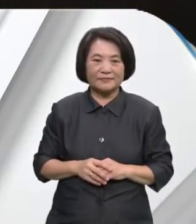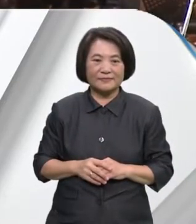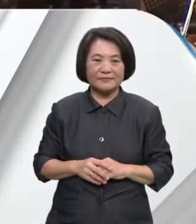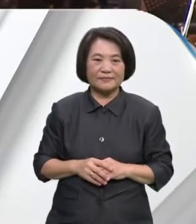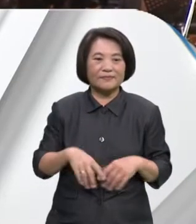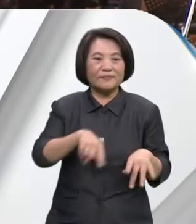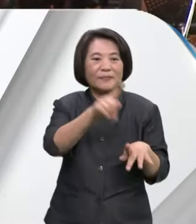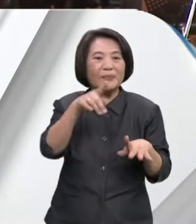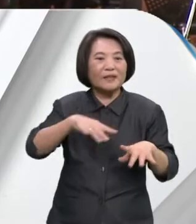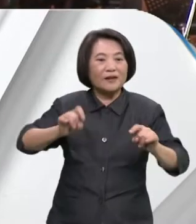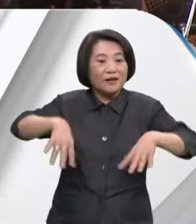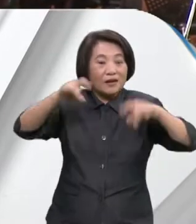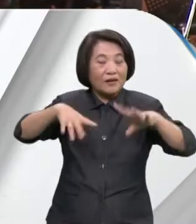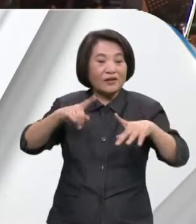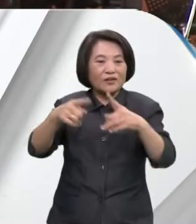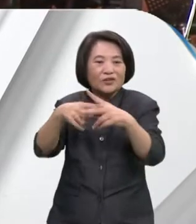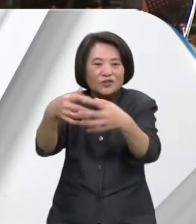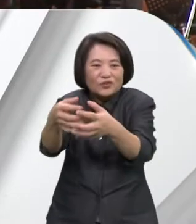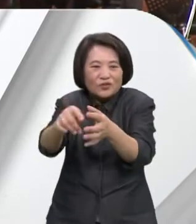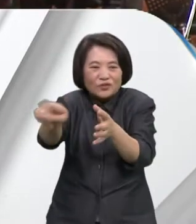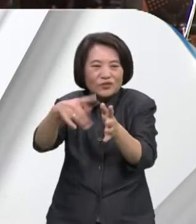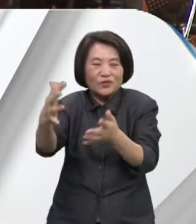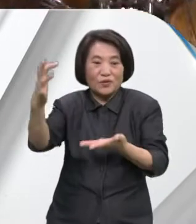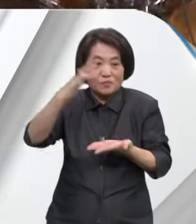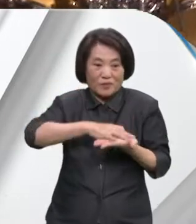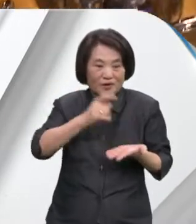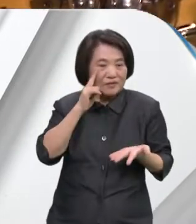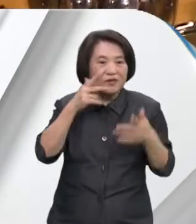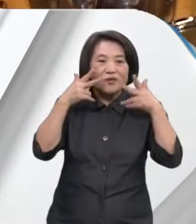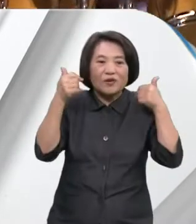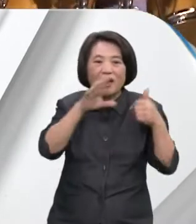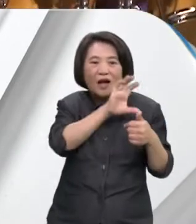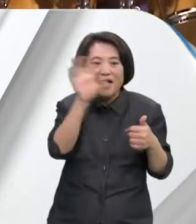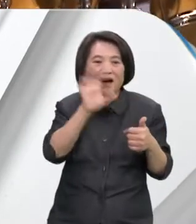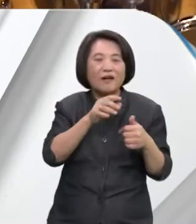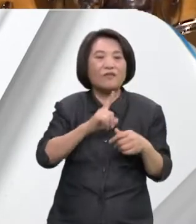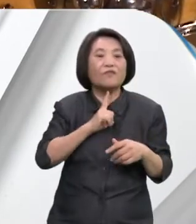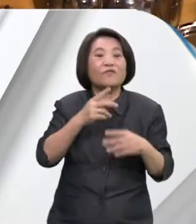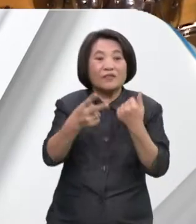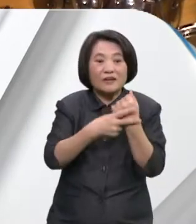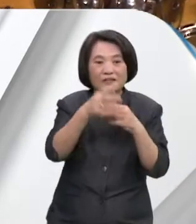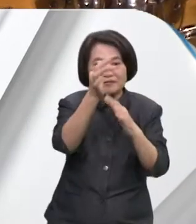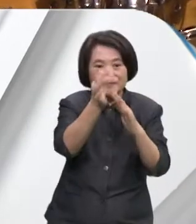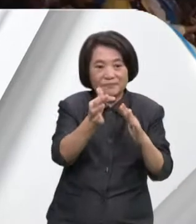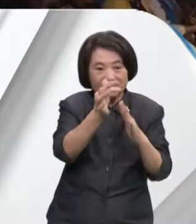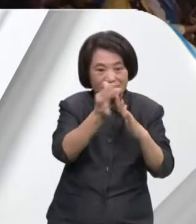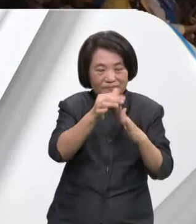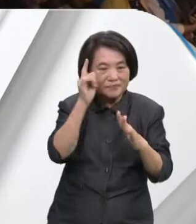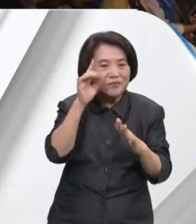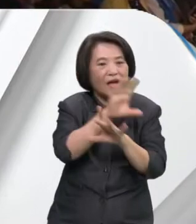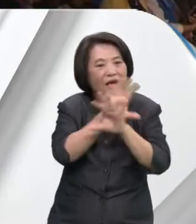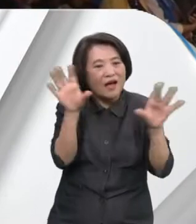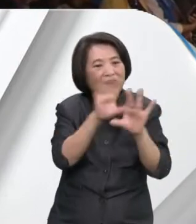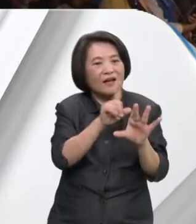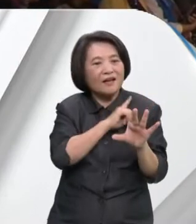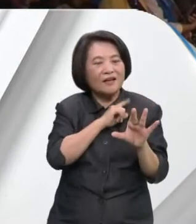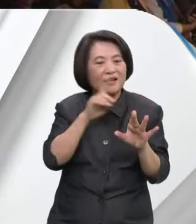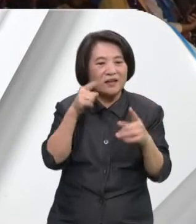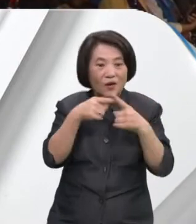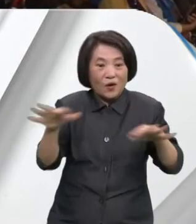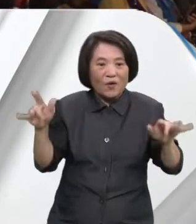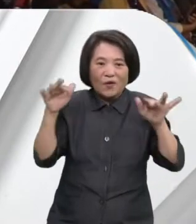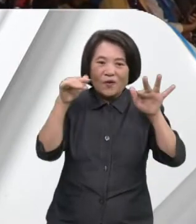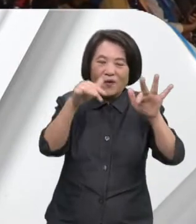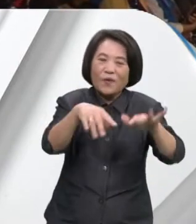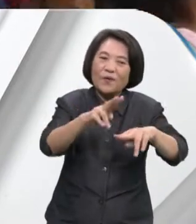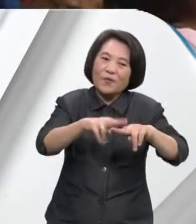因从欧洲北方受到了一年出名乐团，用富丽沟通创作的曲，创定结到创作的歌诶，上个几啊百个